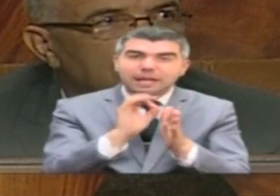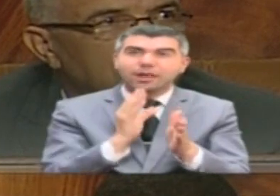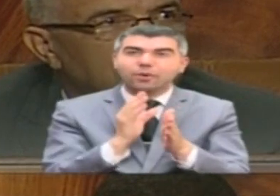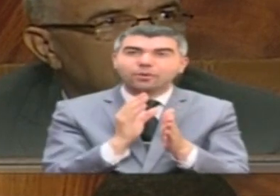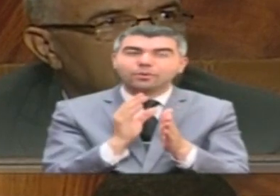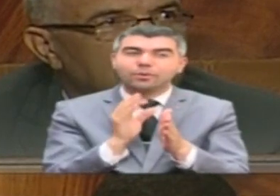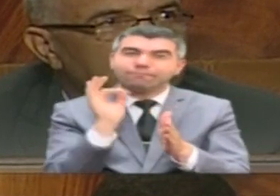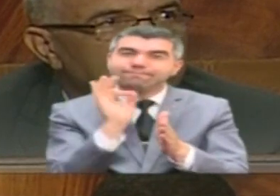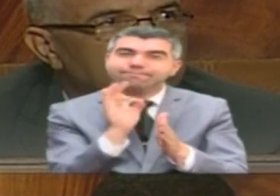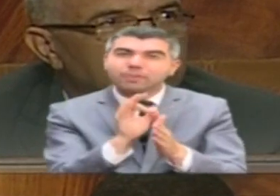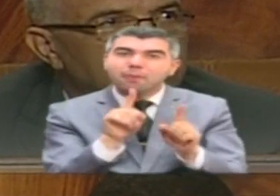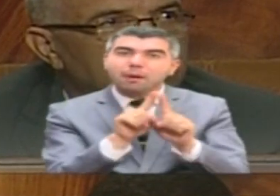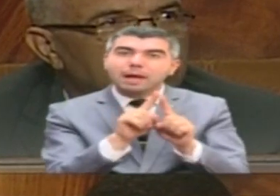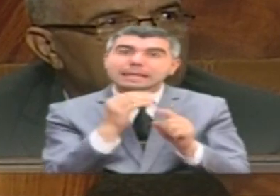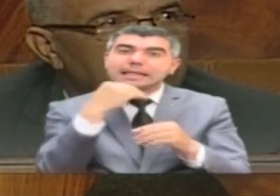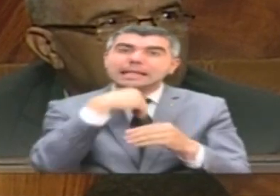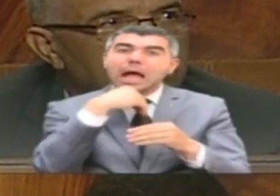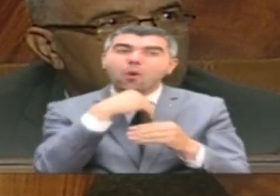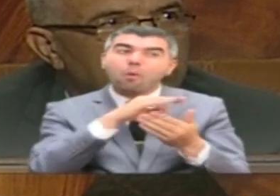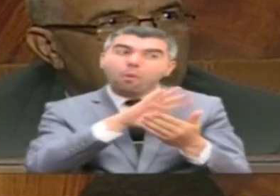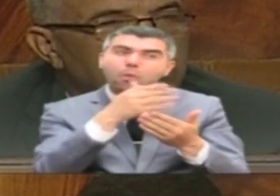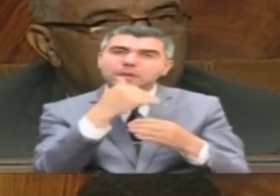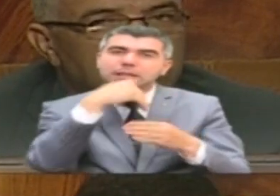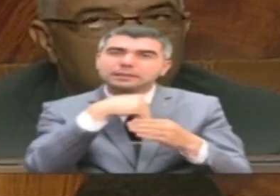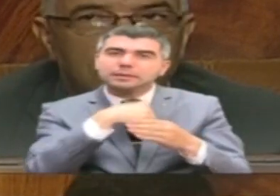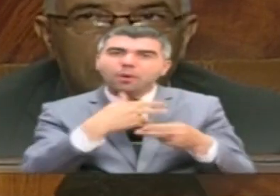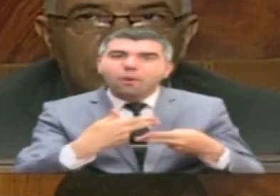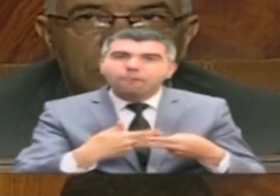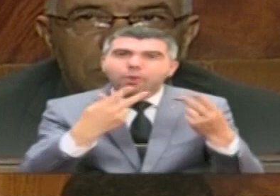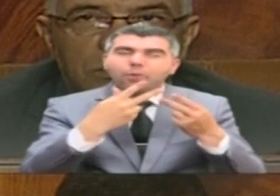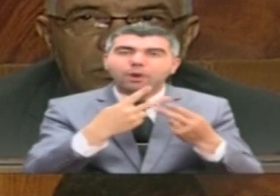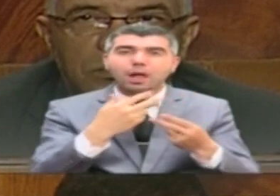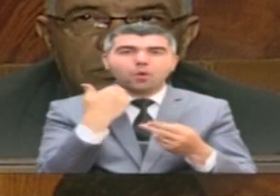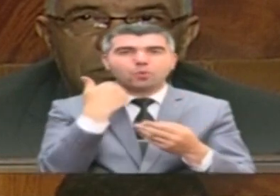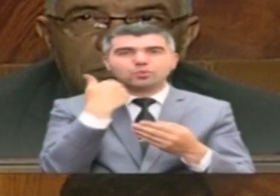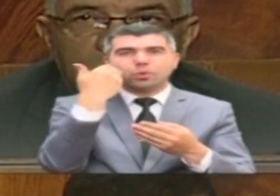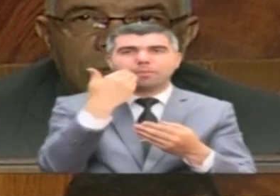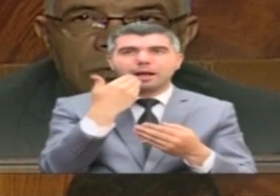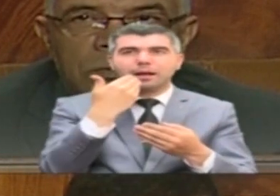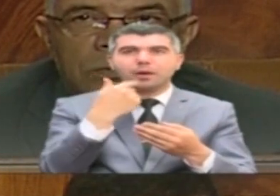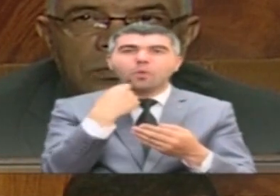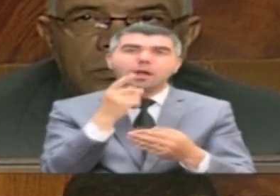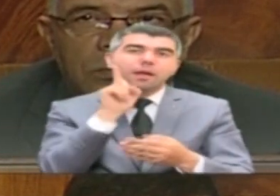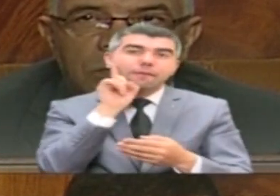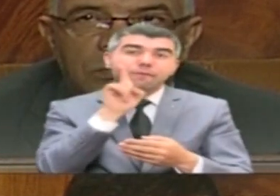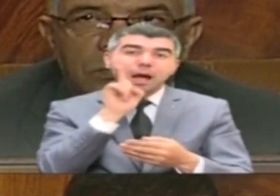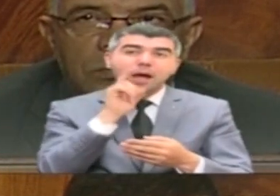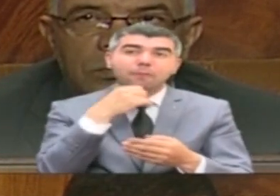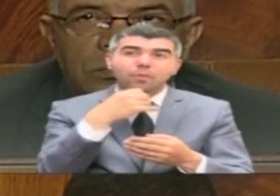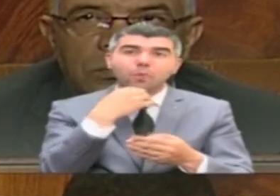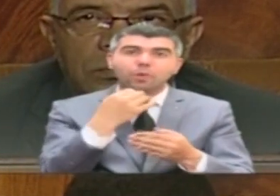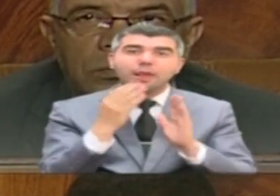وبالأمور الشخصية الخاصة بالمواطنين، لا سيما التعرض بالأعراض ديال النساء عبر